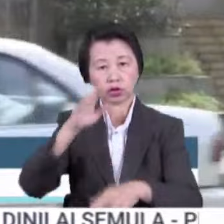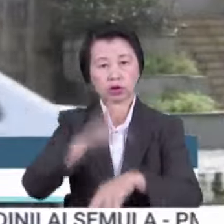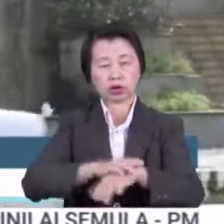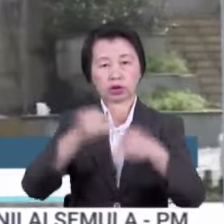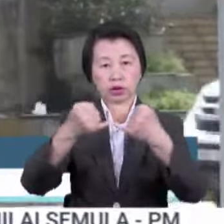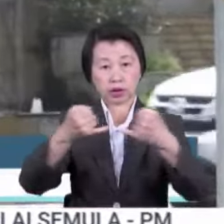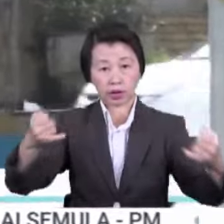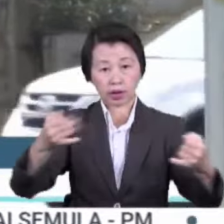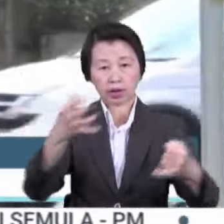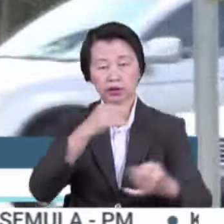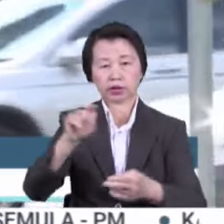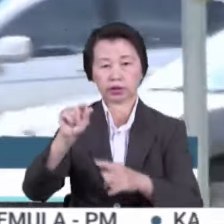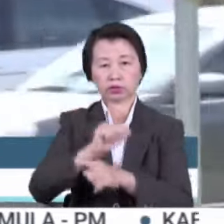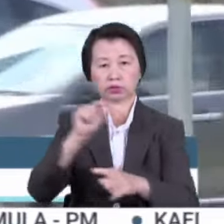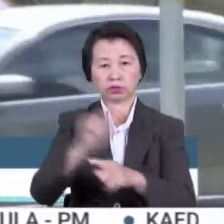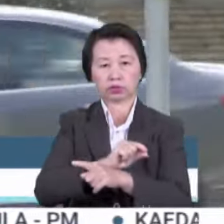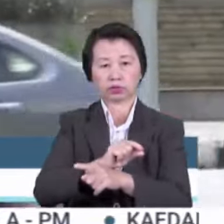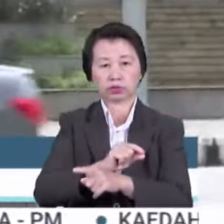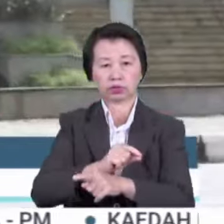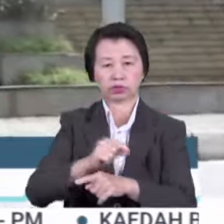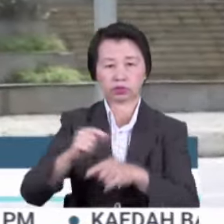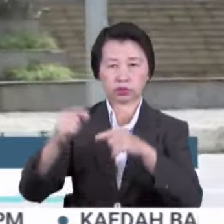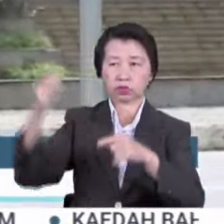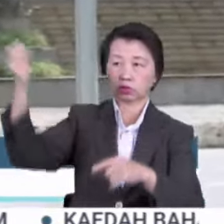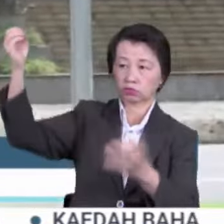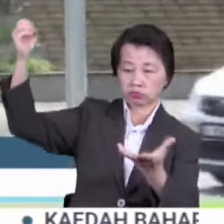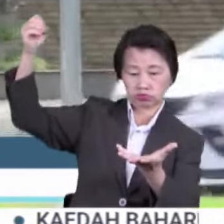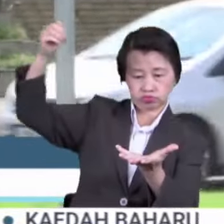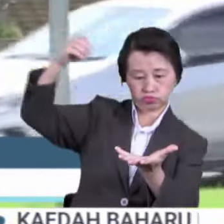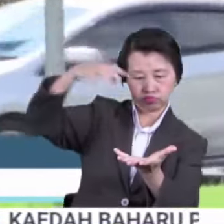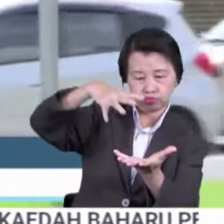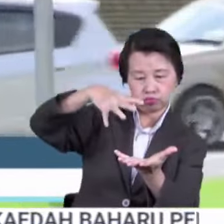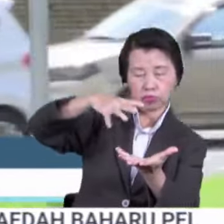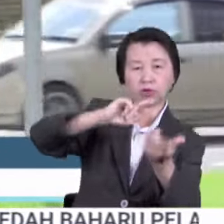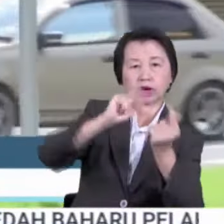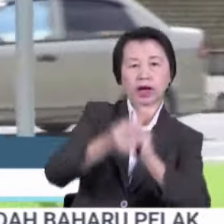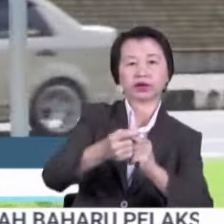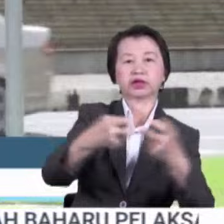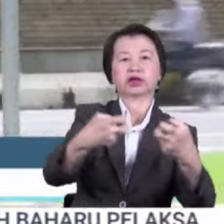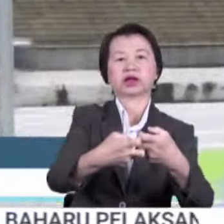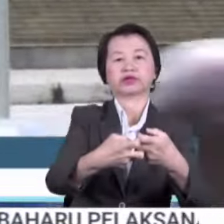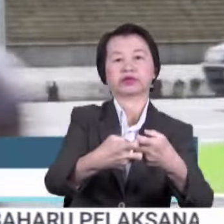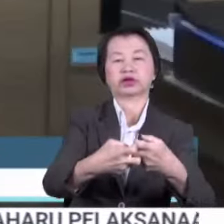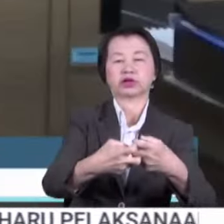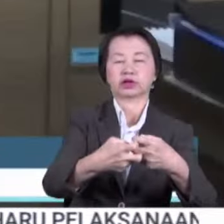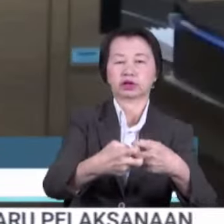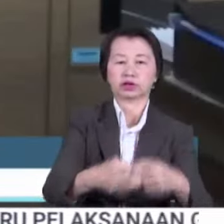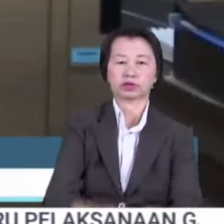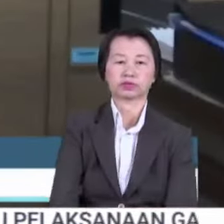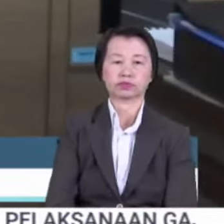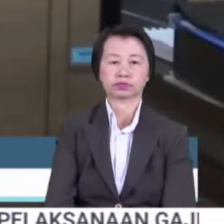tarian dan penggunaan sistem solar bagi menggantikan sumber elektrik sedih ada